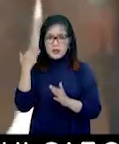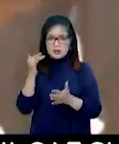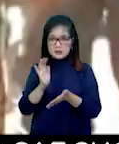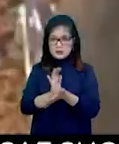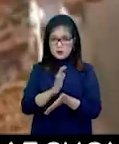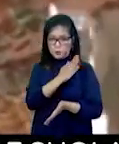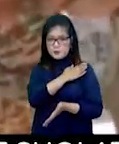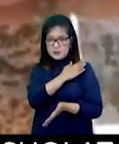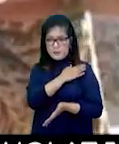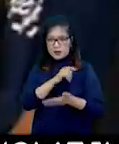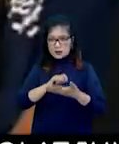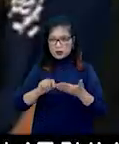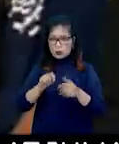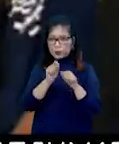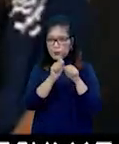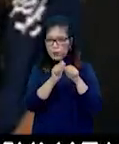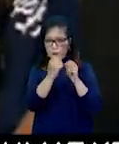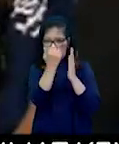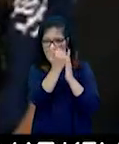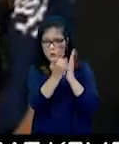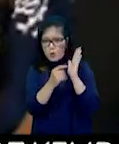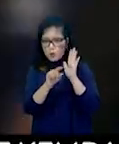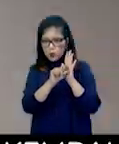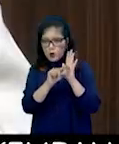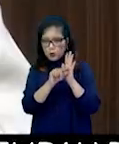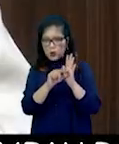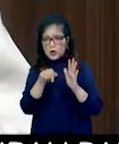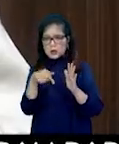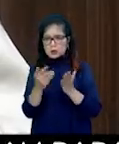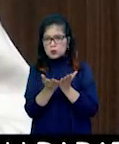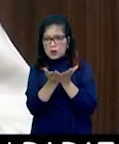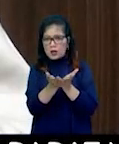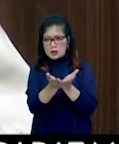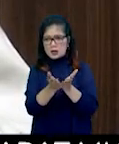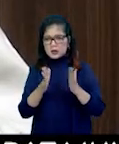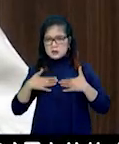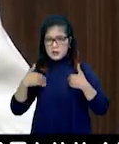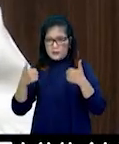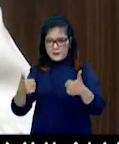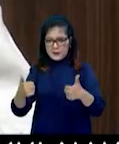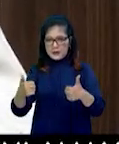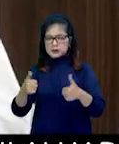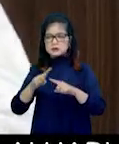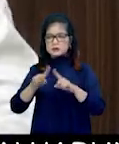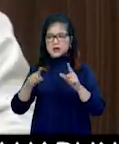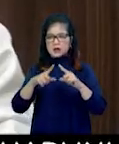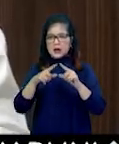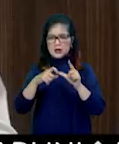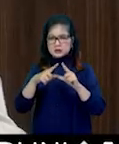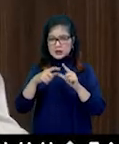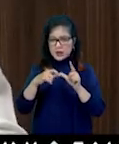regulasi yang berdampak pada kesejahteraan nelayan. Nah, makanya Majelis Hakim Kasasi menilai